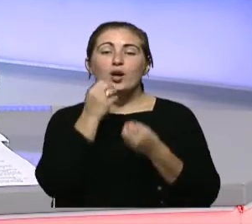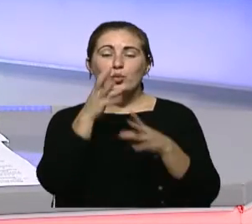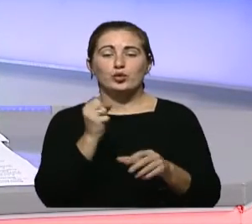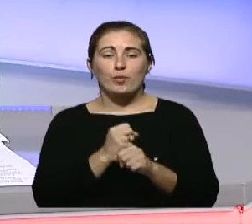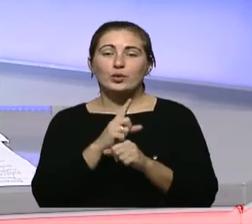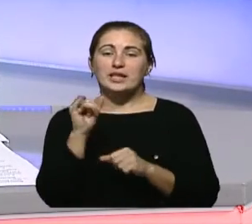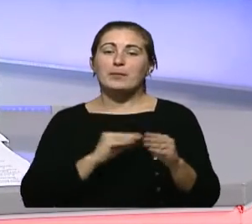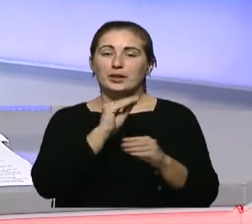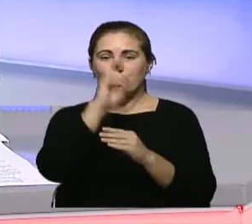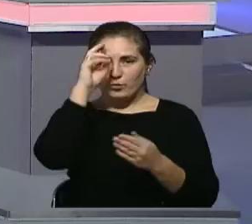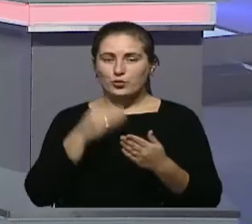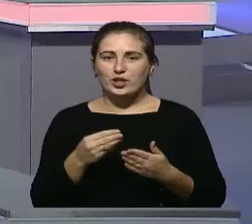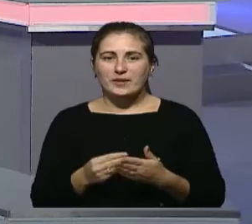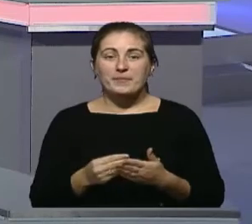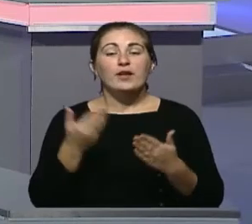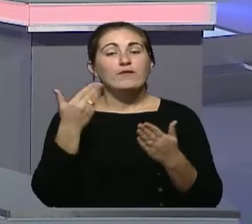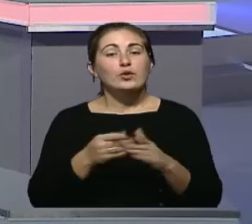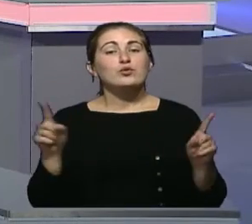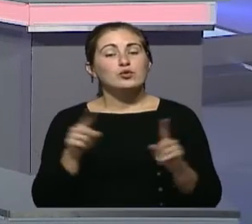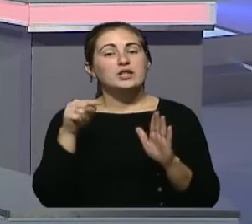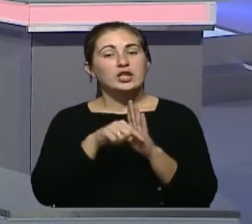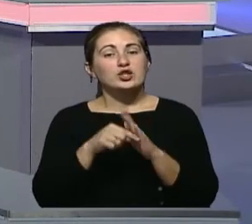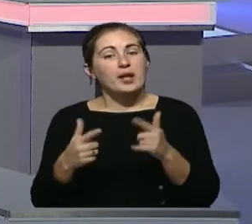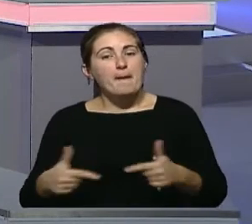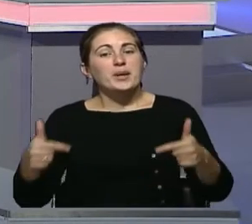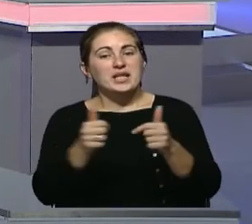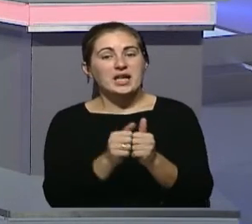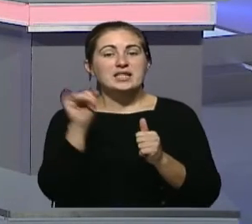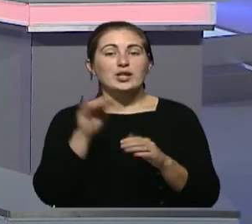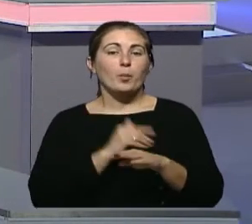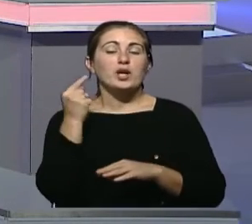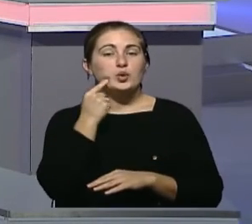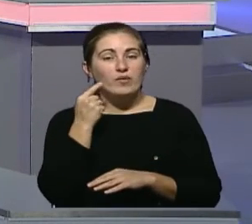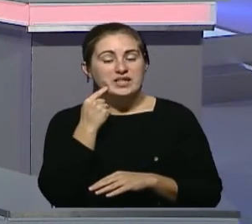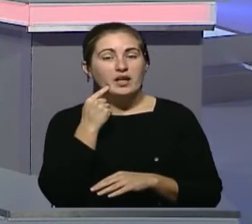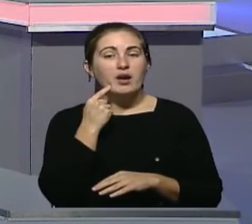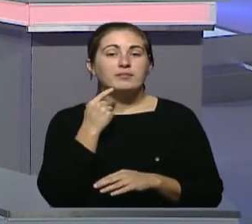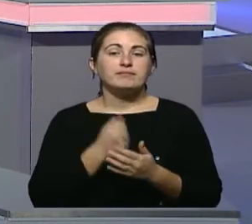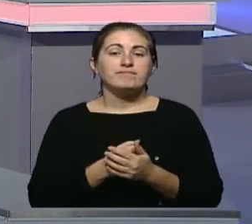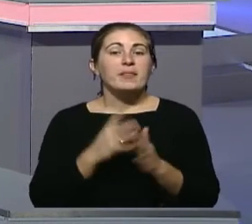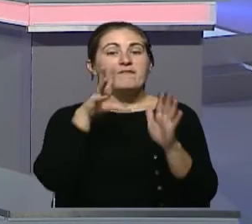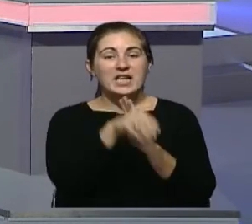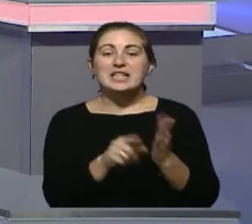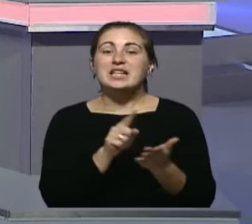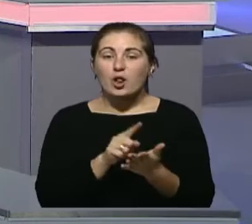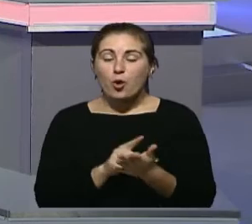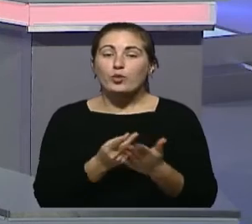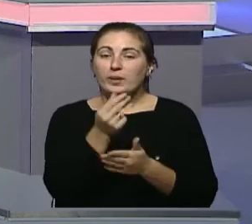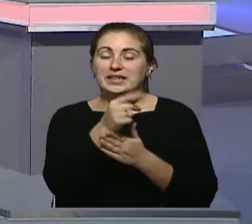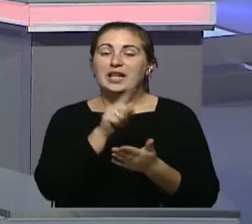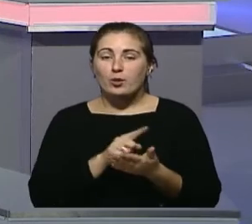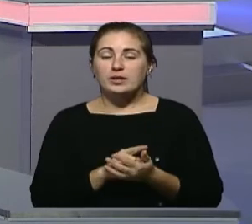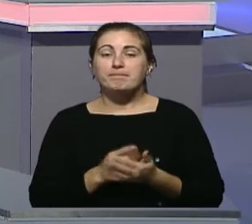работу и наполнение бюджета. Вот что значит объединяться, да, и добросовестно вносить налоги, платить налоги.